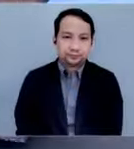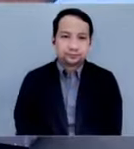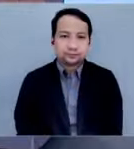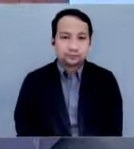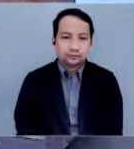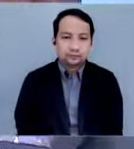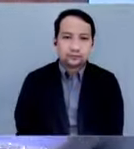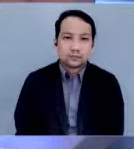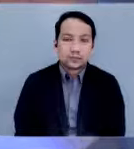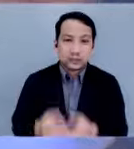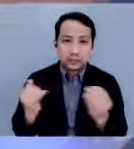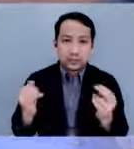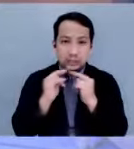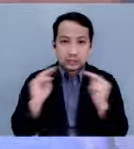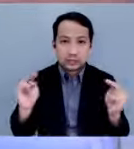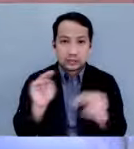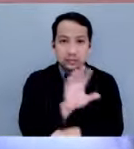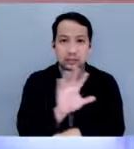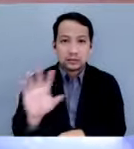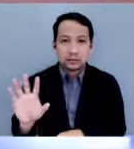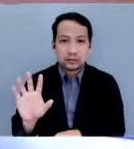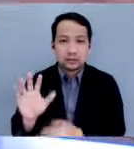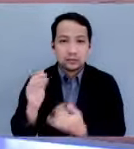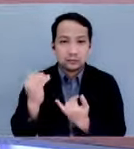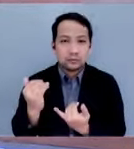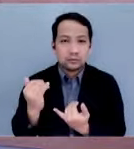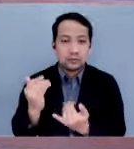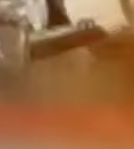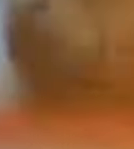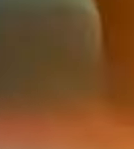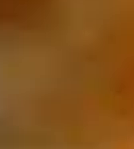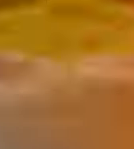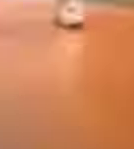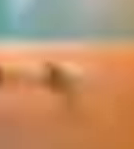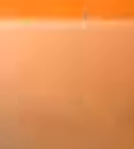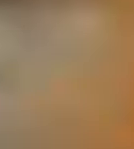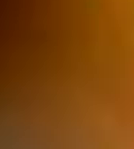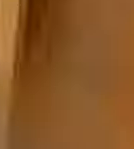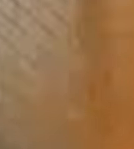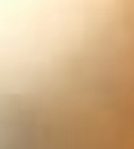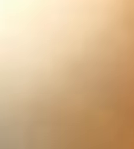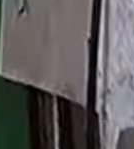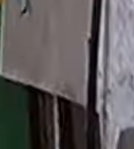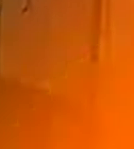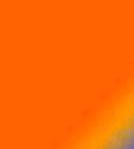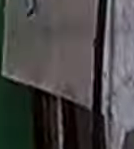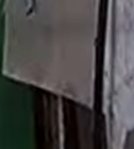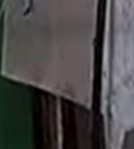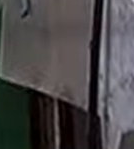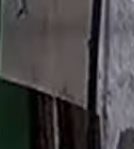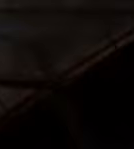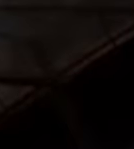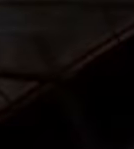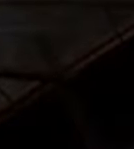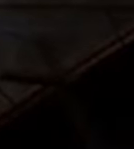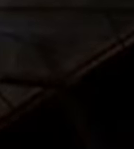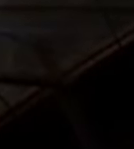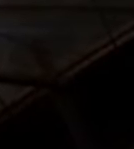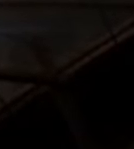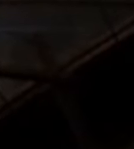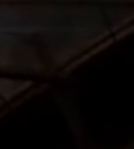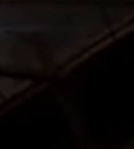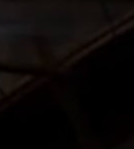kapatid. Ito na ang mga umaaksyong balita ngayong araw. Ihahatid namin mula mismo sa frontline sa umaga. Ilang pamilya